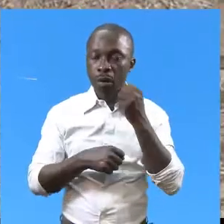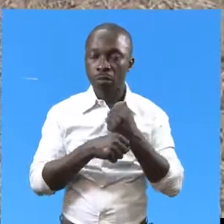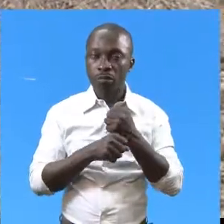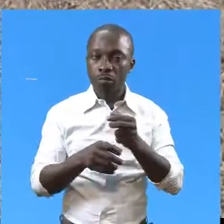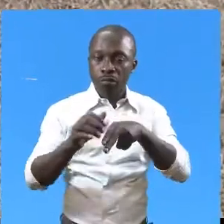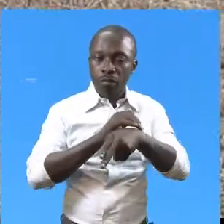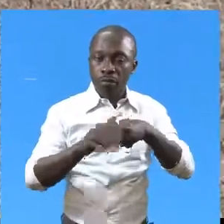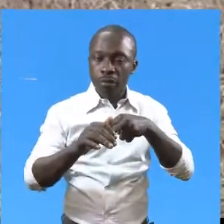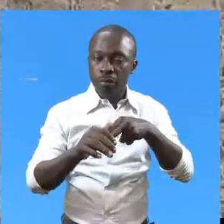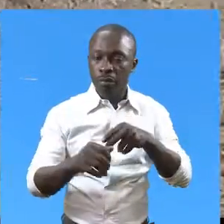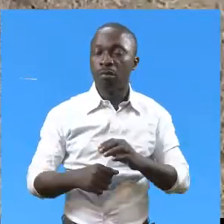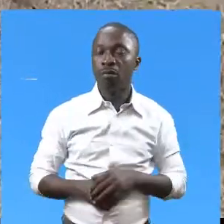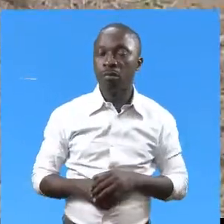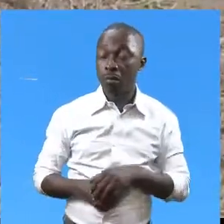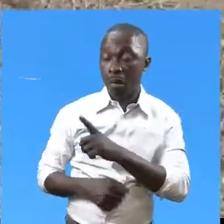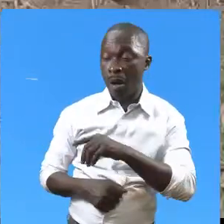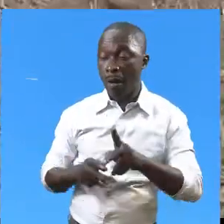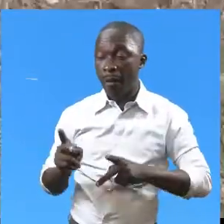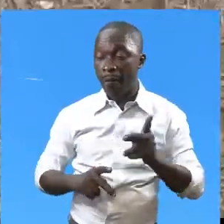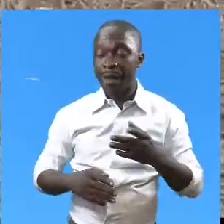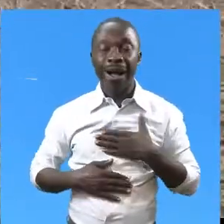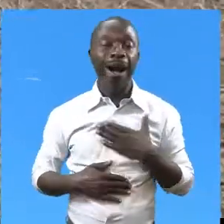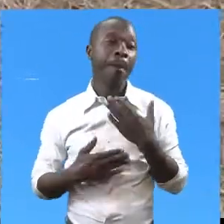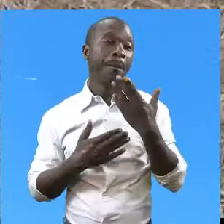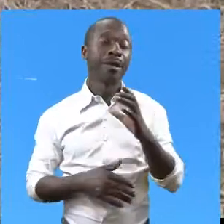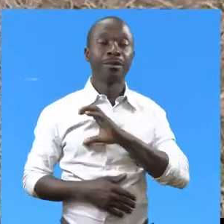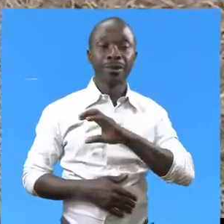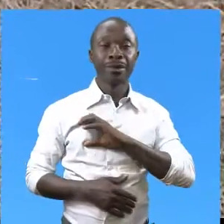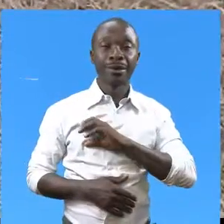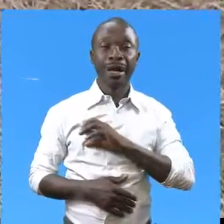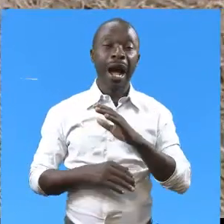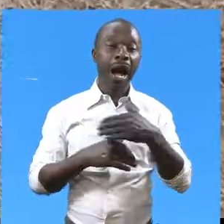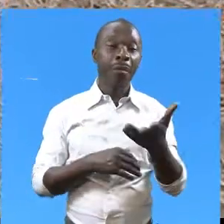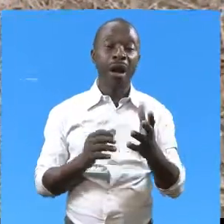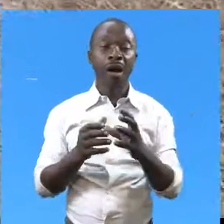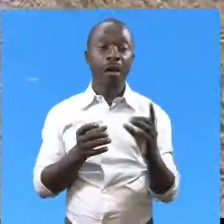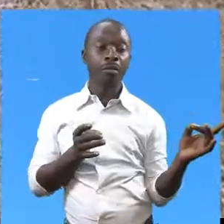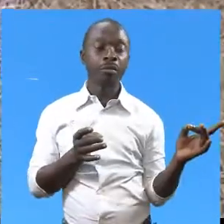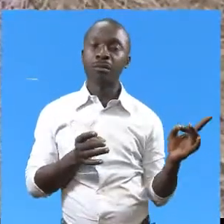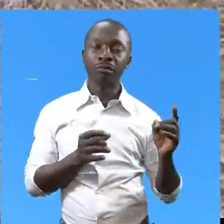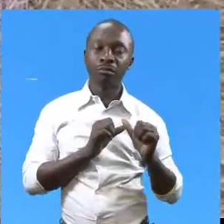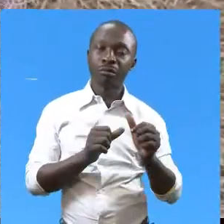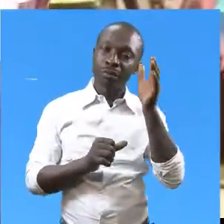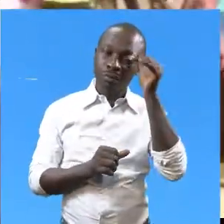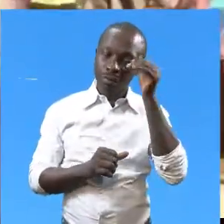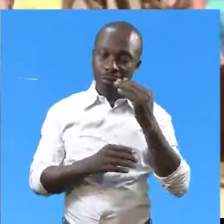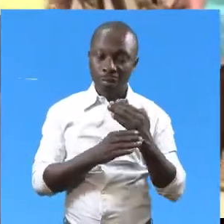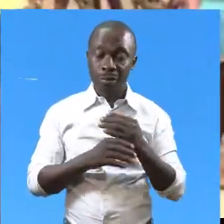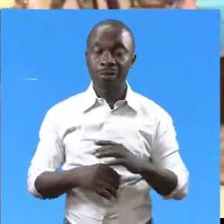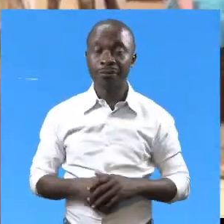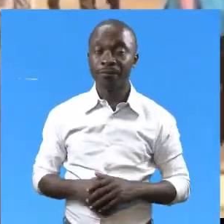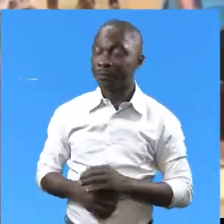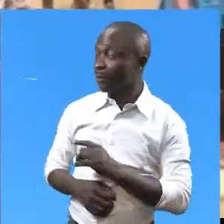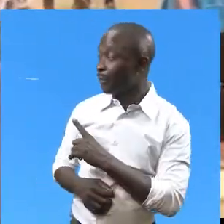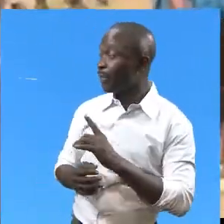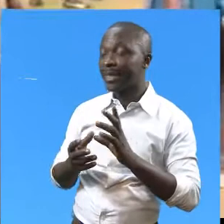artisanale. Les populations, en remerciant cette bravoure de la police, souhaitent que cela se poursuive pour leur sécurité. Nous vivons dans une